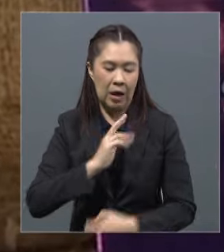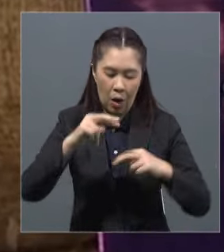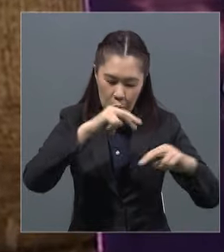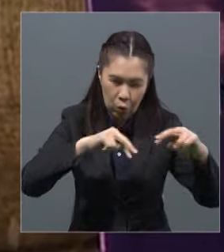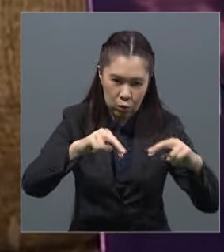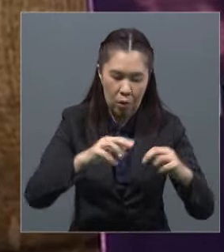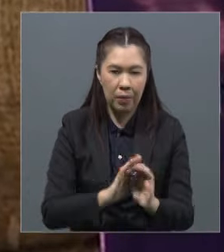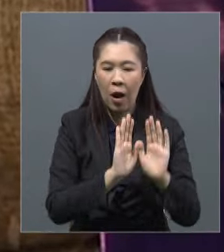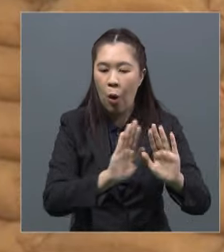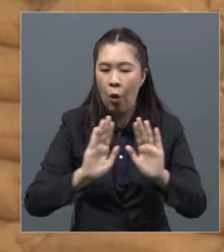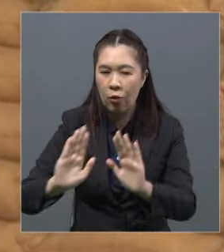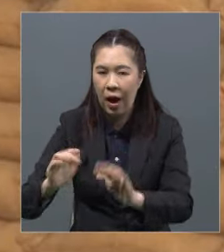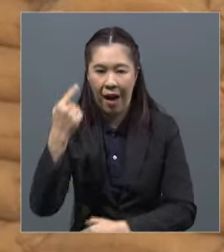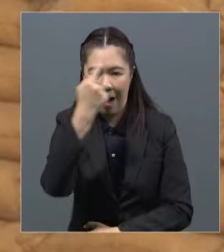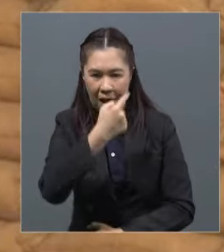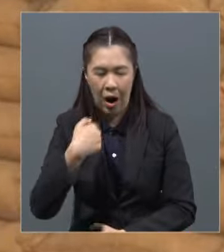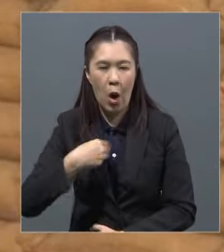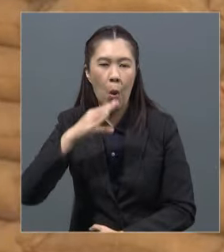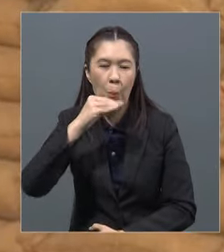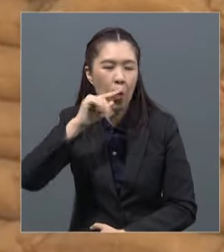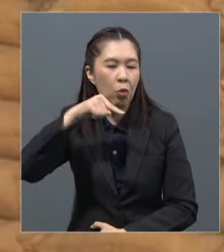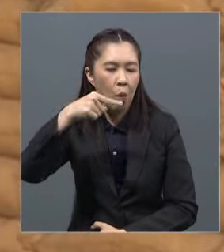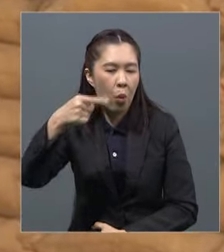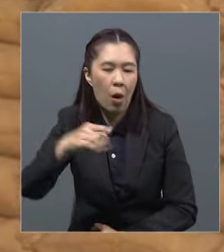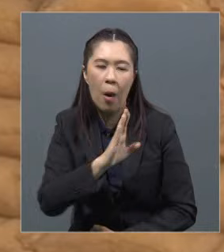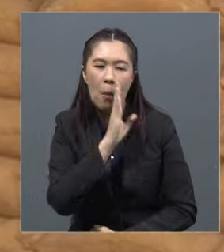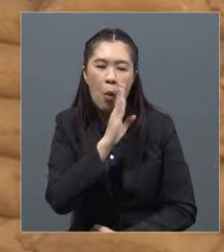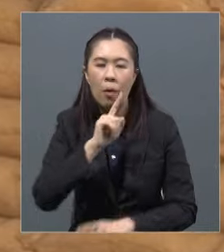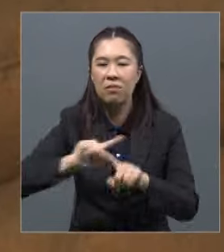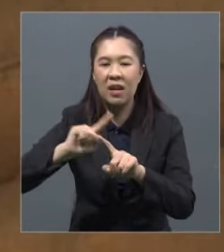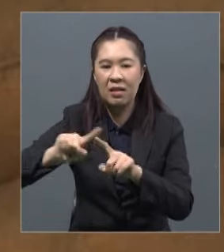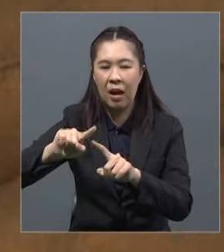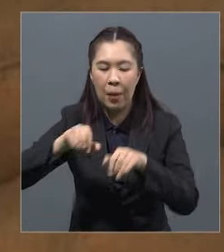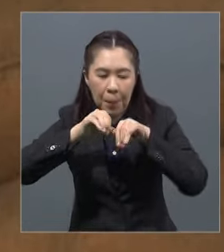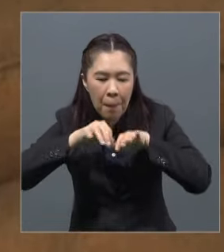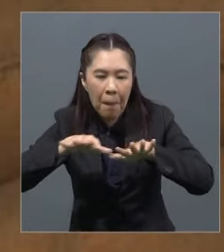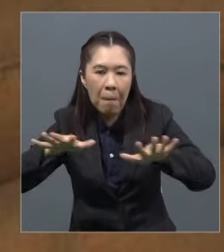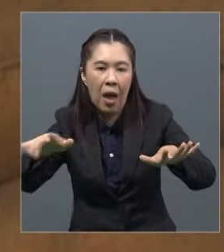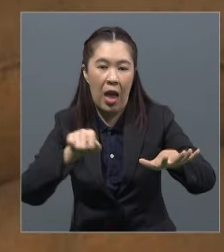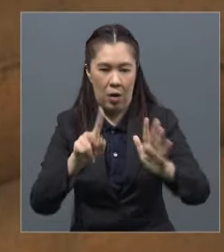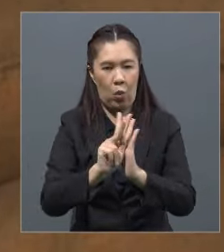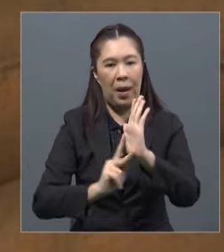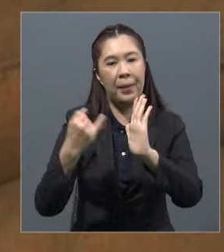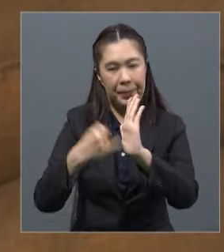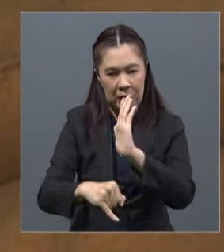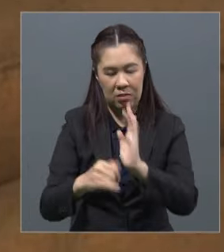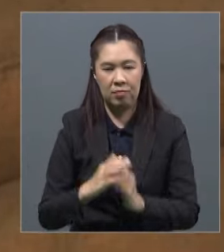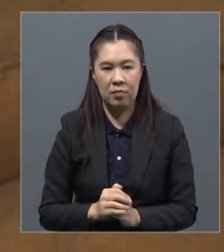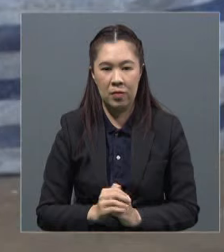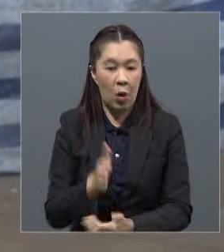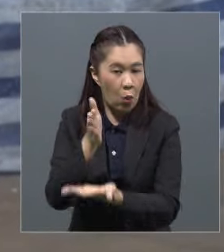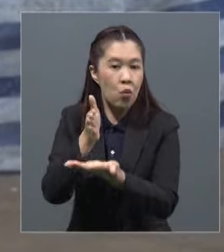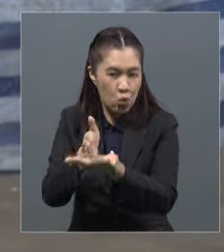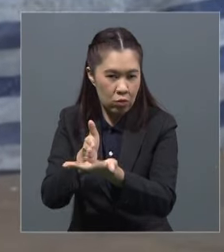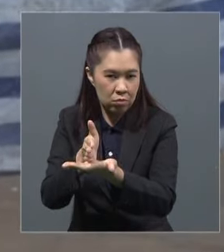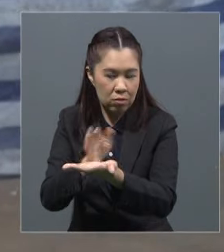งคนที่วิพากษ์วิจารณ์ว่าการพูดโดยไม่รู้ความจริงเนี่ยเหมือนนำข้อมูลเท็จลงโซเชียลอันนี้ผิดกฎหมายถ้ายังไม่หยุดจะด